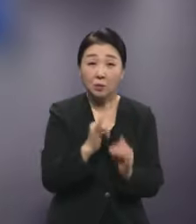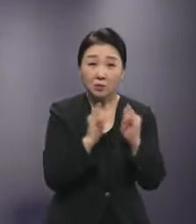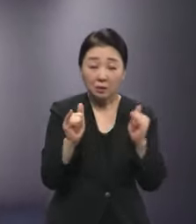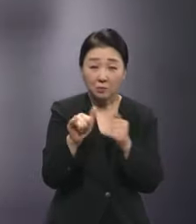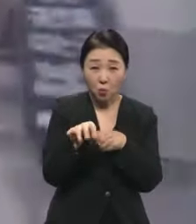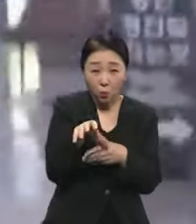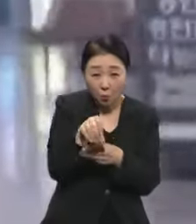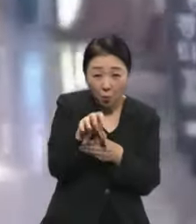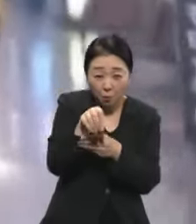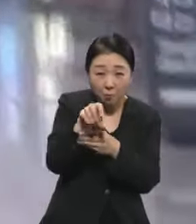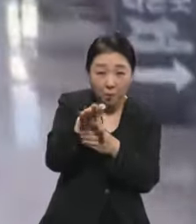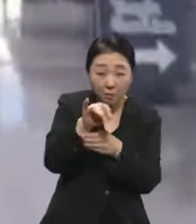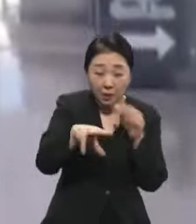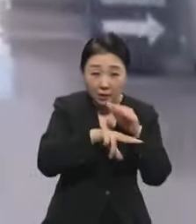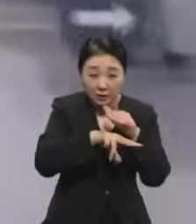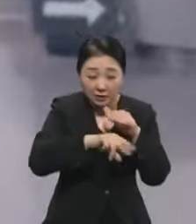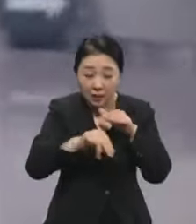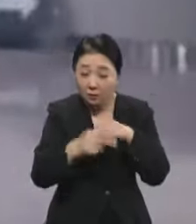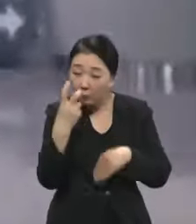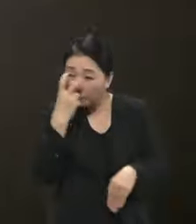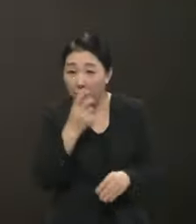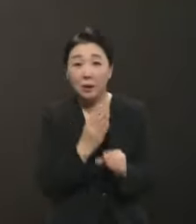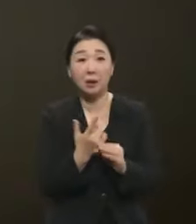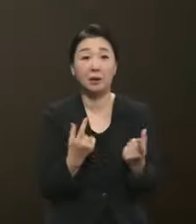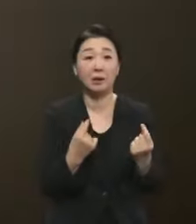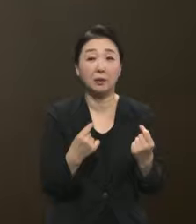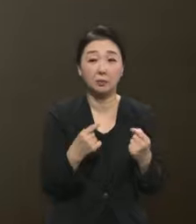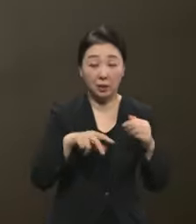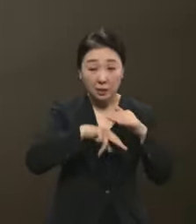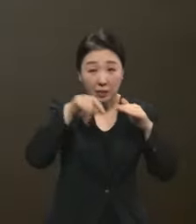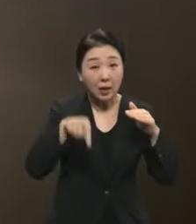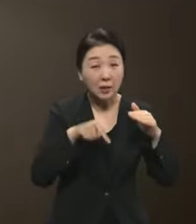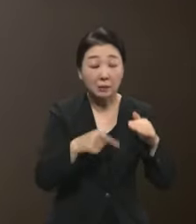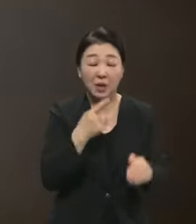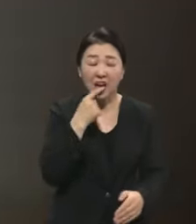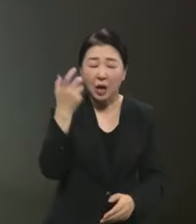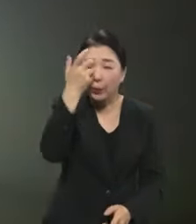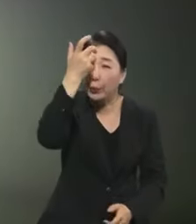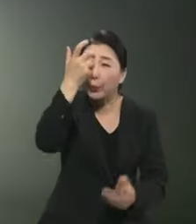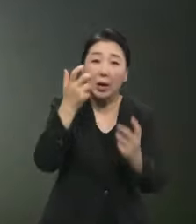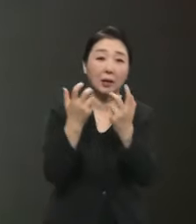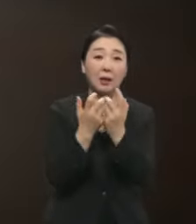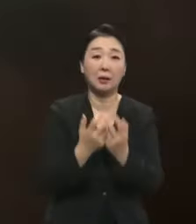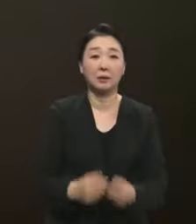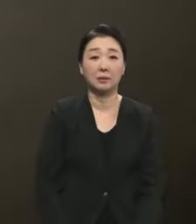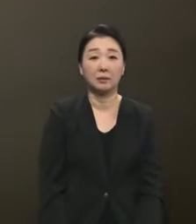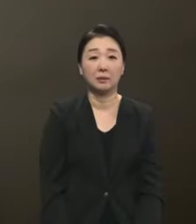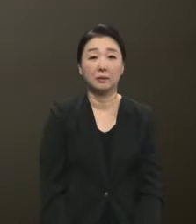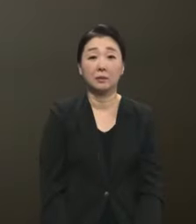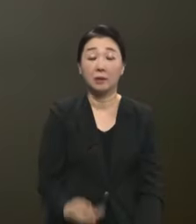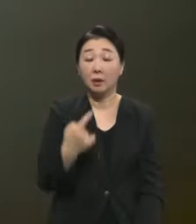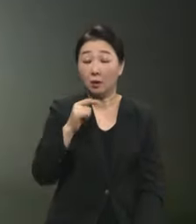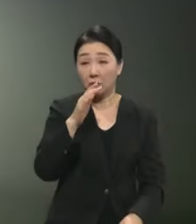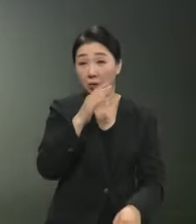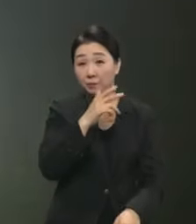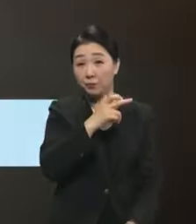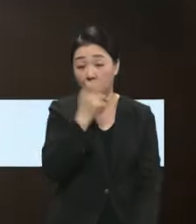손전등으로 지하철역 여기저기를 수색합니다. 역사와는 이미 하얀 연기가 꽉 찼습니다. 어제 오후